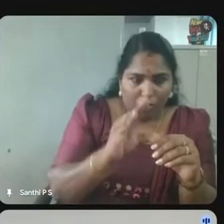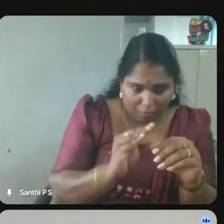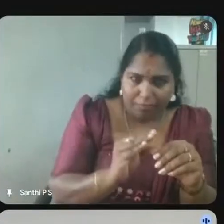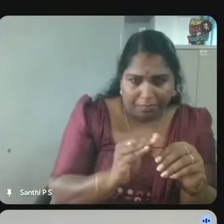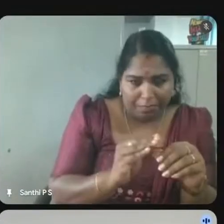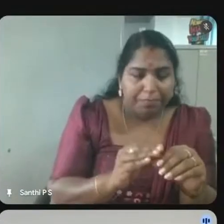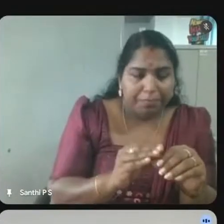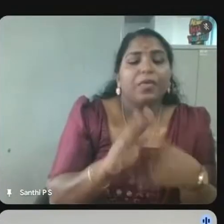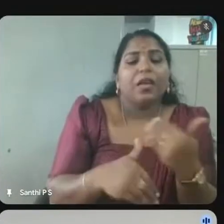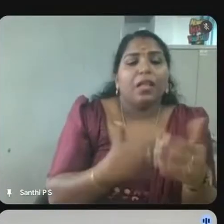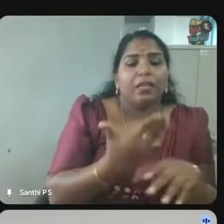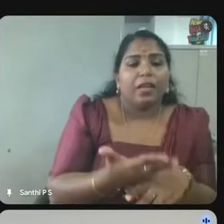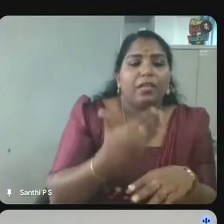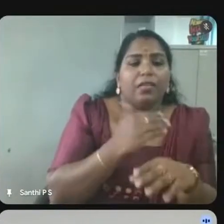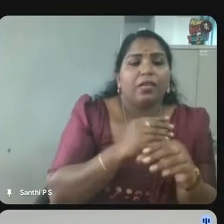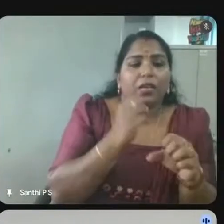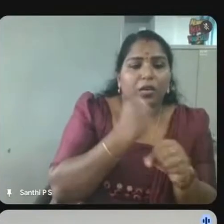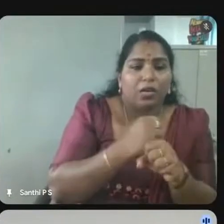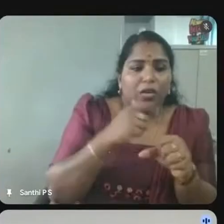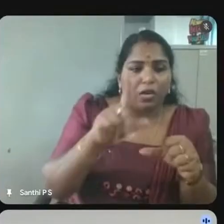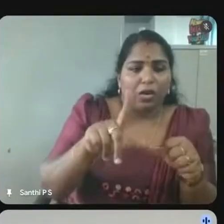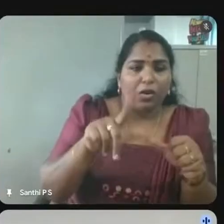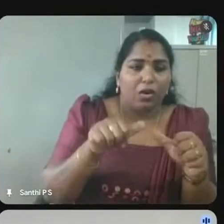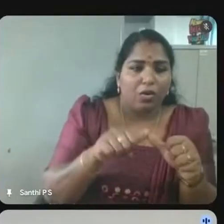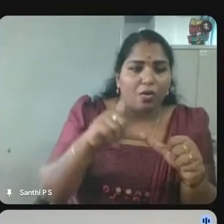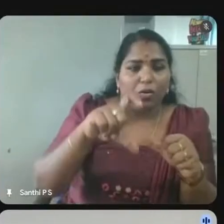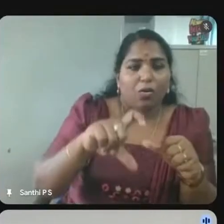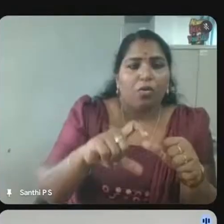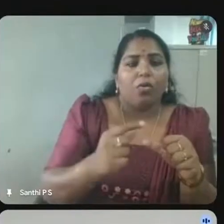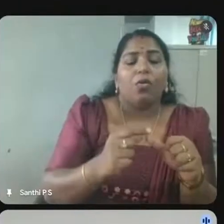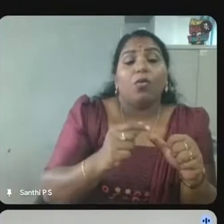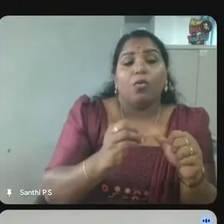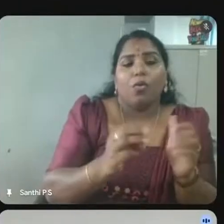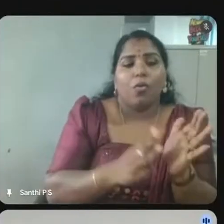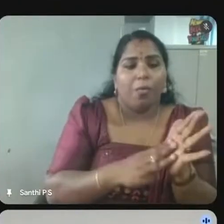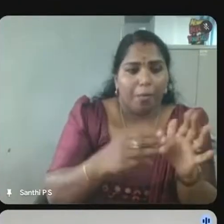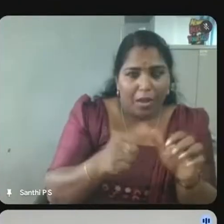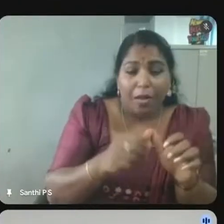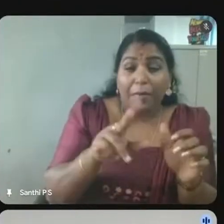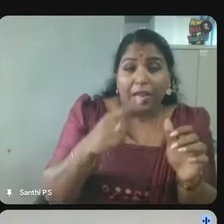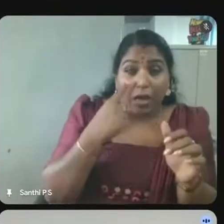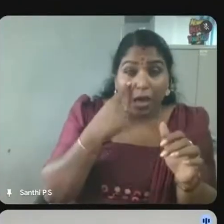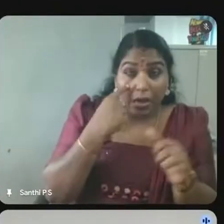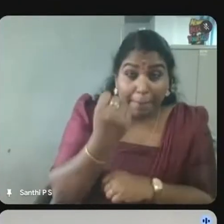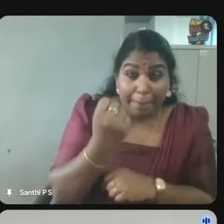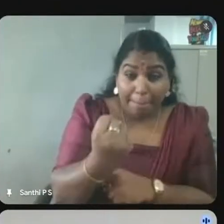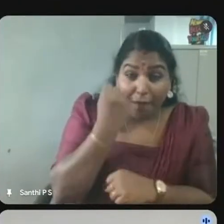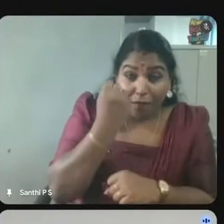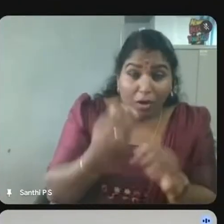ഡയബറ്റിക് റെറ്റിനോപ്പത്തി എന്ന് പറയുന്നത്. അതിന്റെ താഴെ വരുന്നത് ഗ്ലോക്കോമ, കണ്ണിലെ പ്രഷർ കൂടുന്ന ഒരു അവസ്ഥ. ആൻഡ്